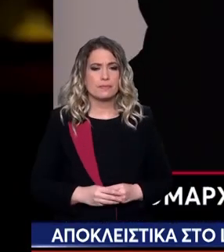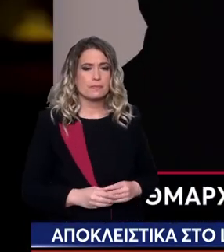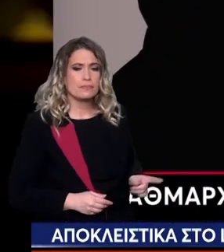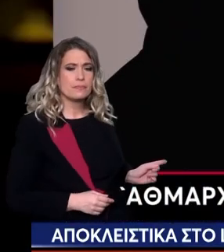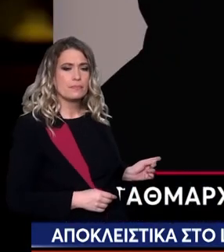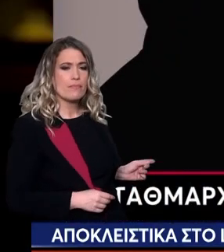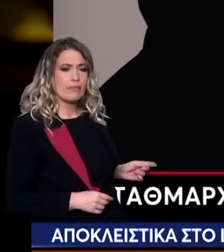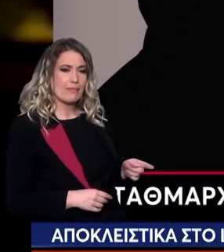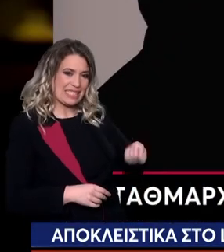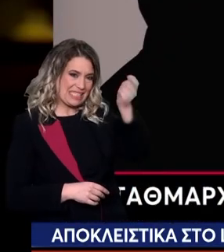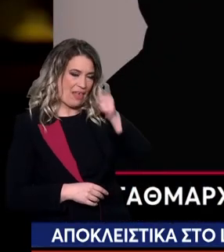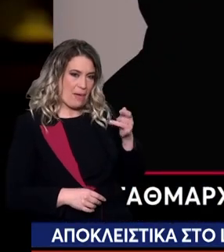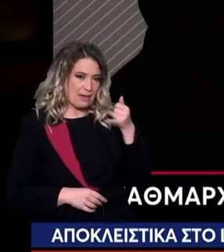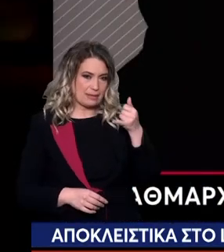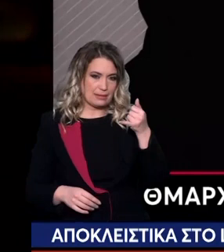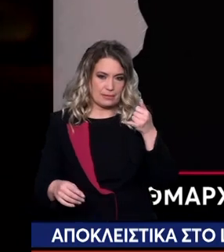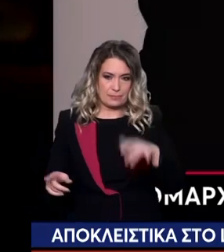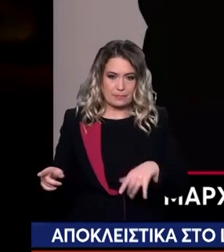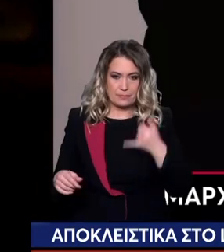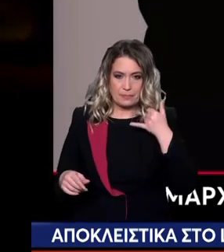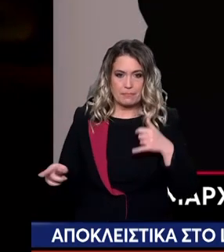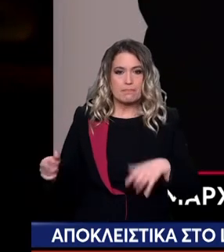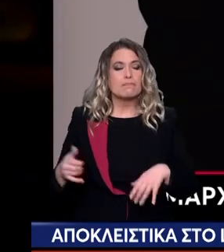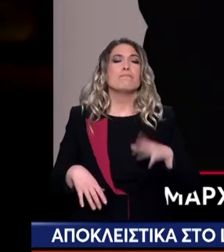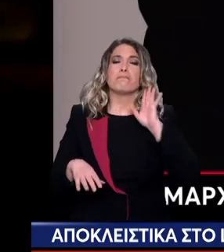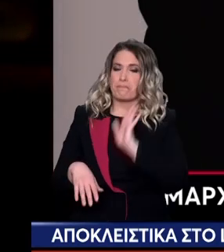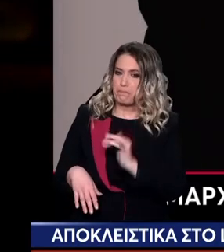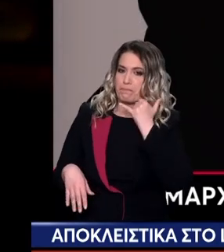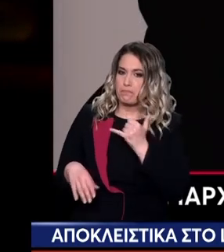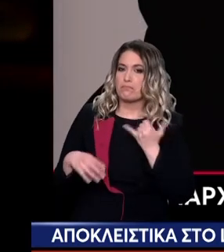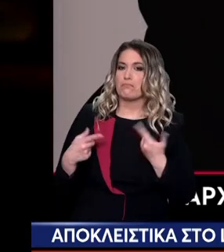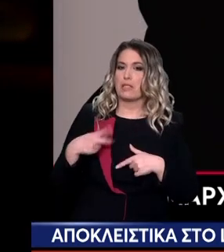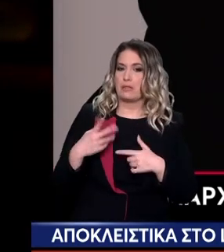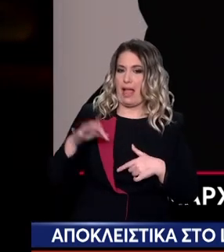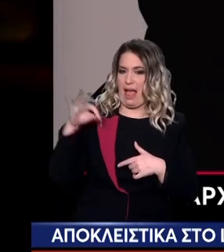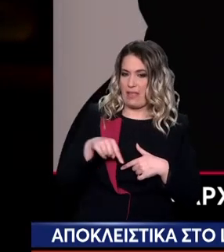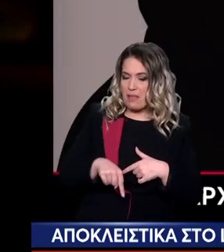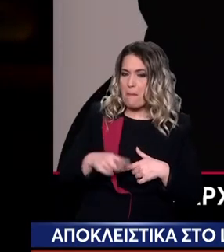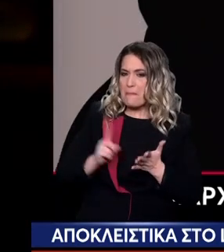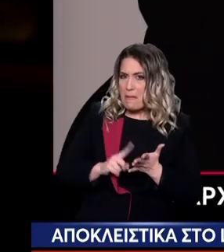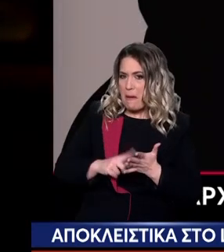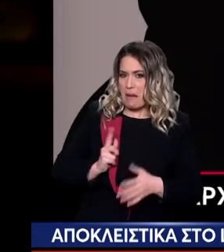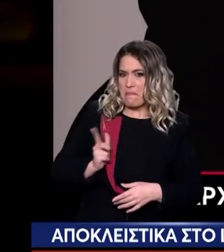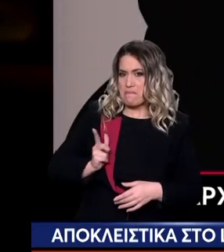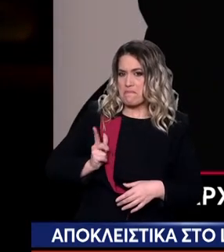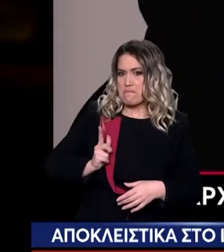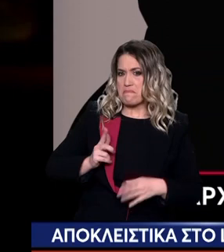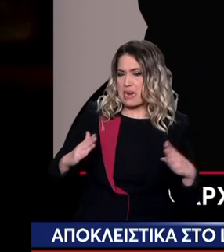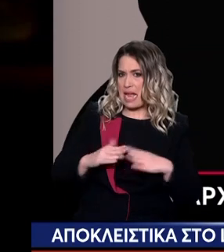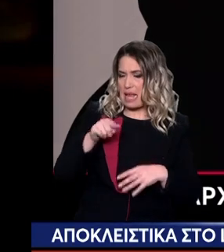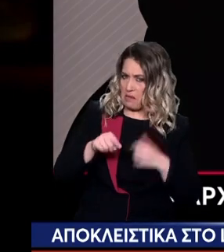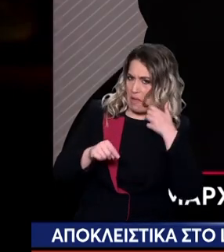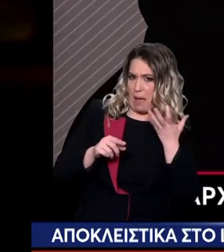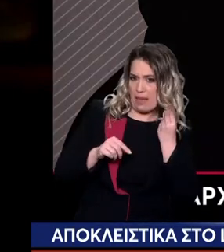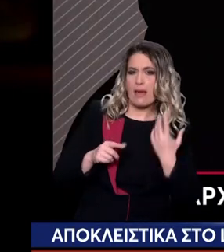πες μου λοιπόν έχω το 2596 εδώ του 60 έφτασε πρέπει να φτάνει πρέπει να έφτασε λιτόχωρο το άκουσα στον